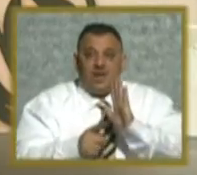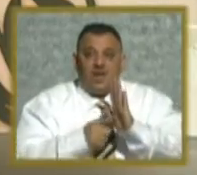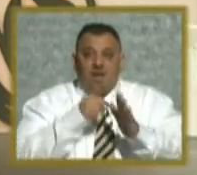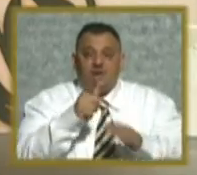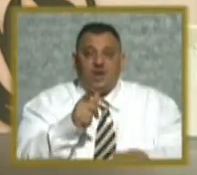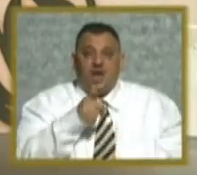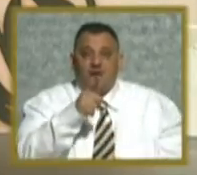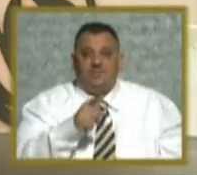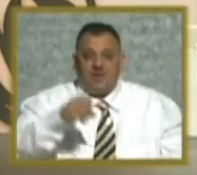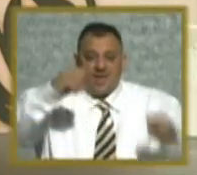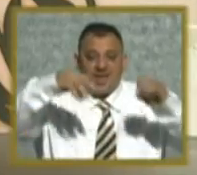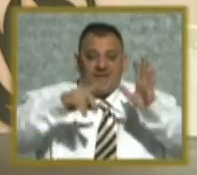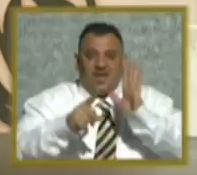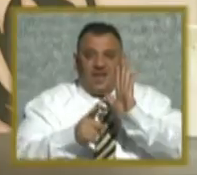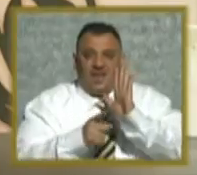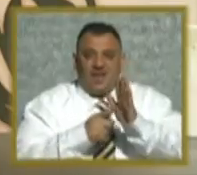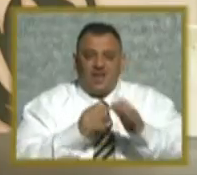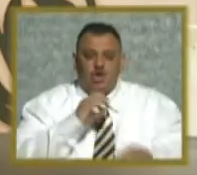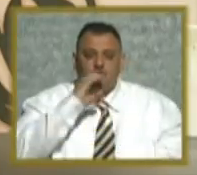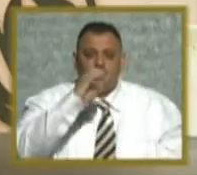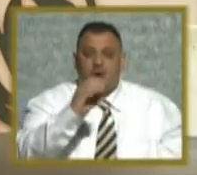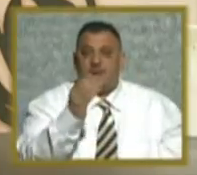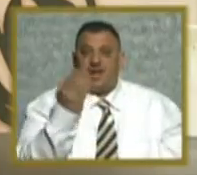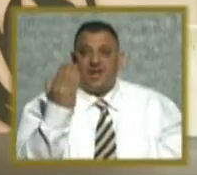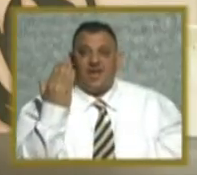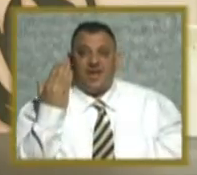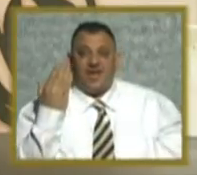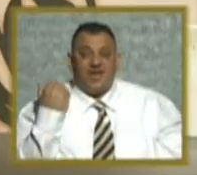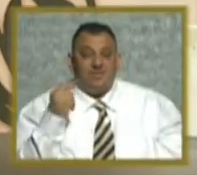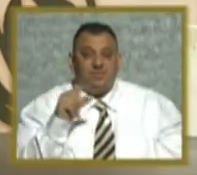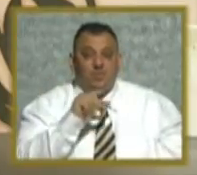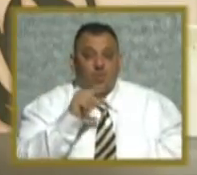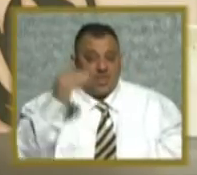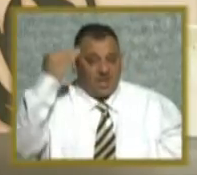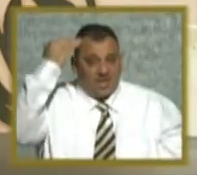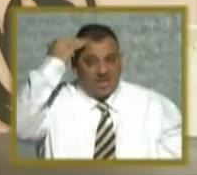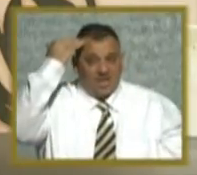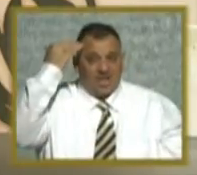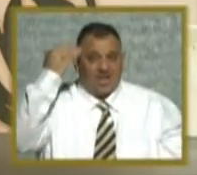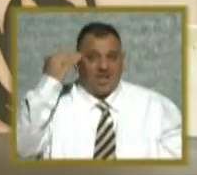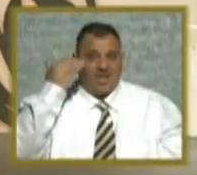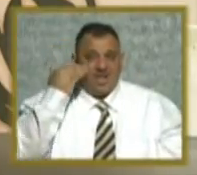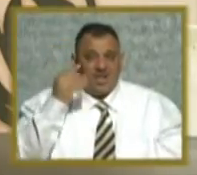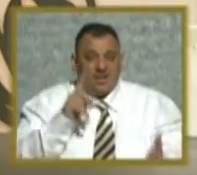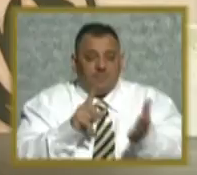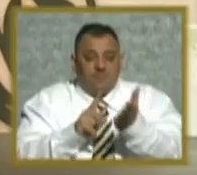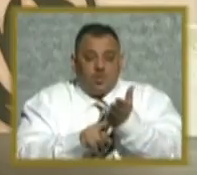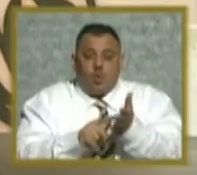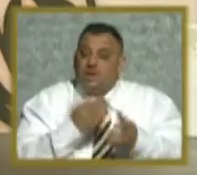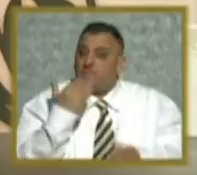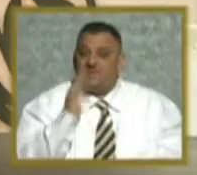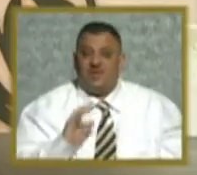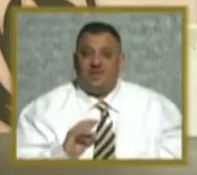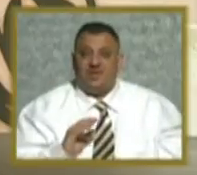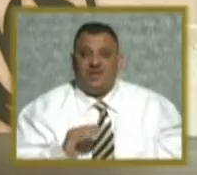أو كذا. يا أختي أم محمد، سبق وأني أجبت بالنسبة لهذا الموضوع لكم بأن هذا ليس بواجب، هذا ليس